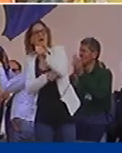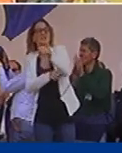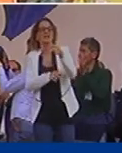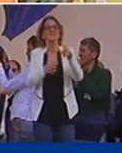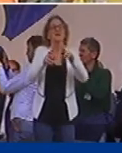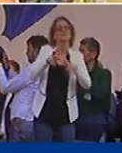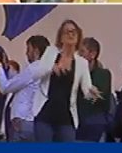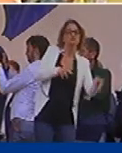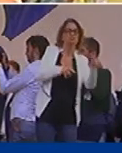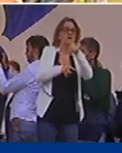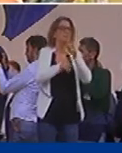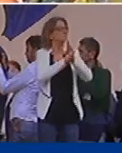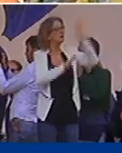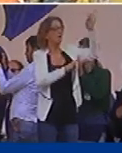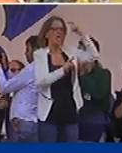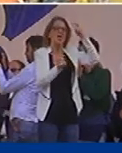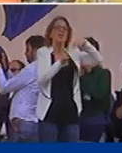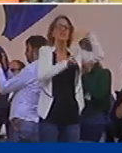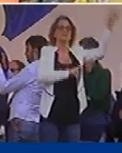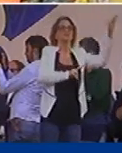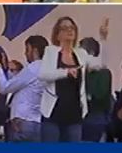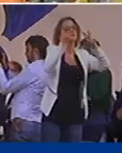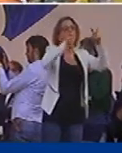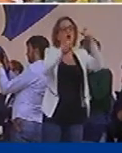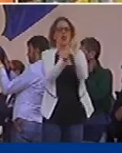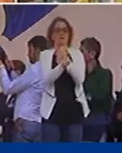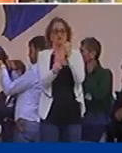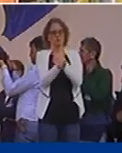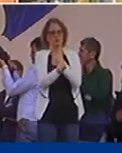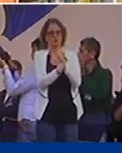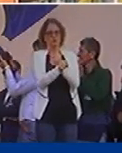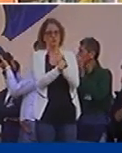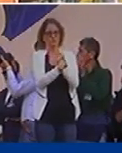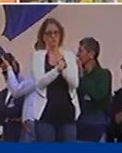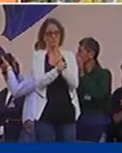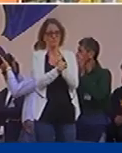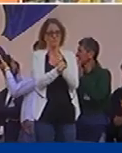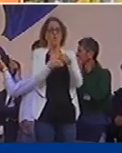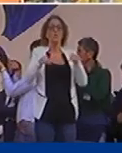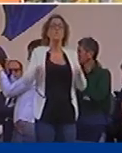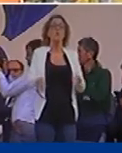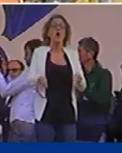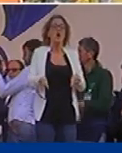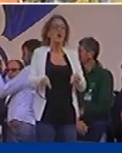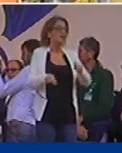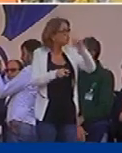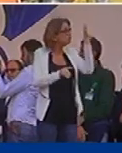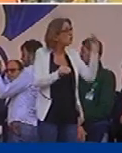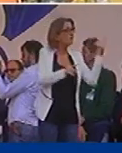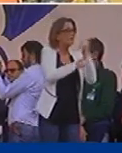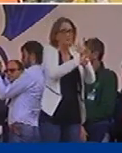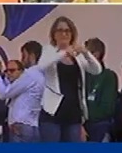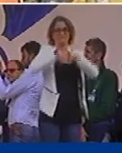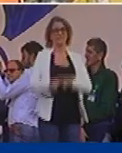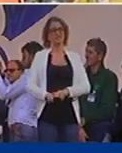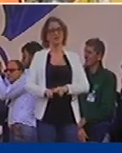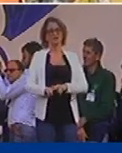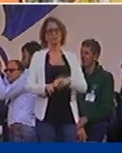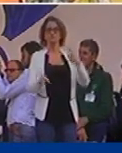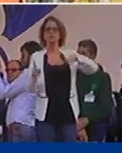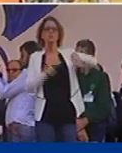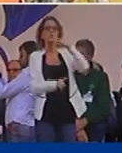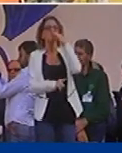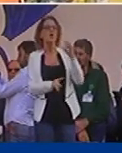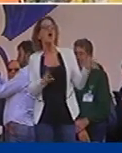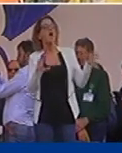Sicilia e vanno all'estero a far la fortuna di quei paesi. Qua devono rimanere quei giovani. E i nostri potenziali